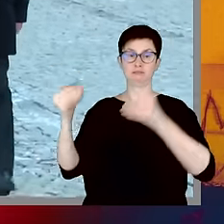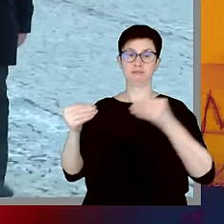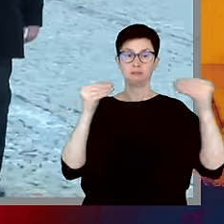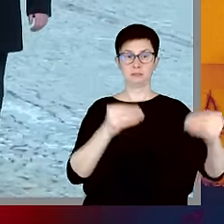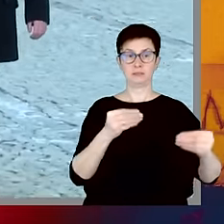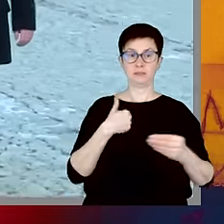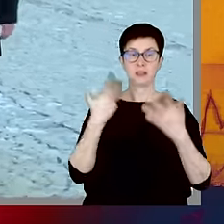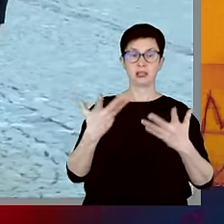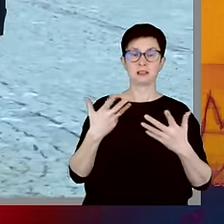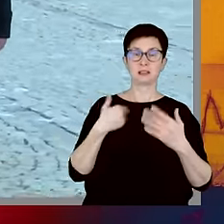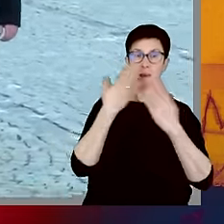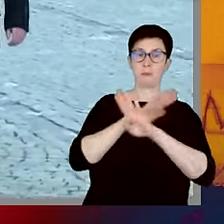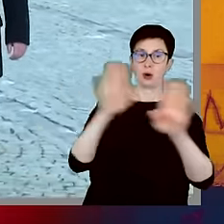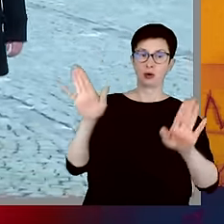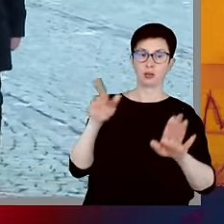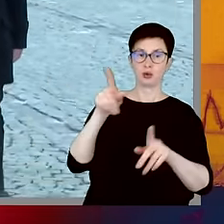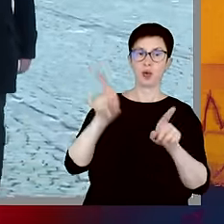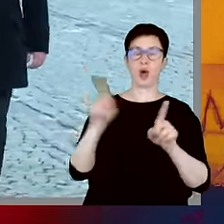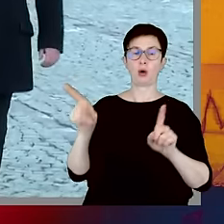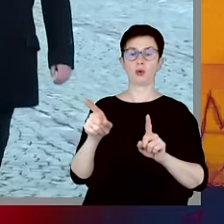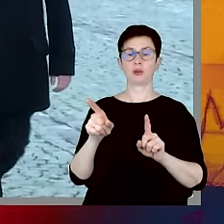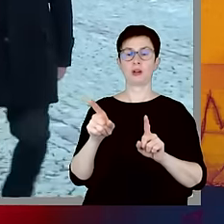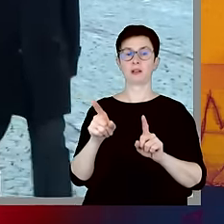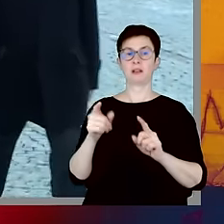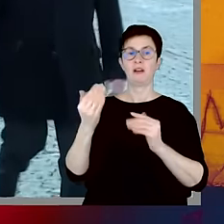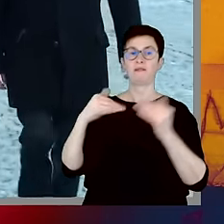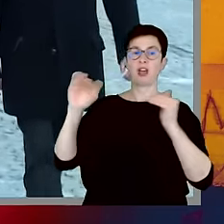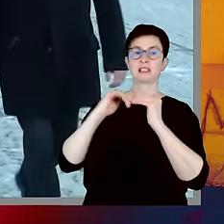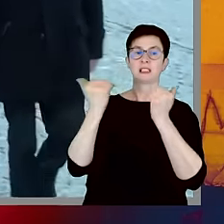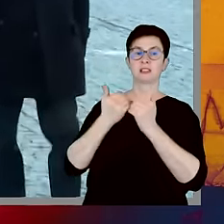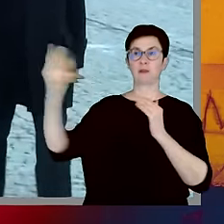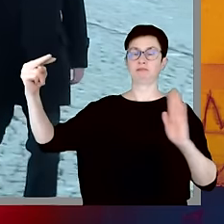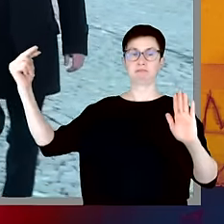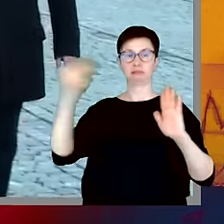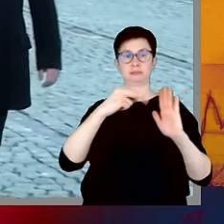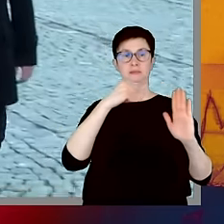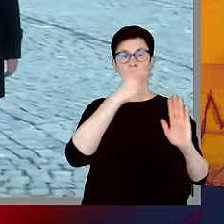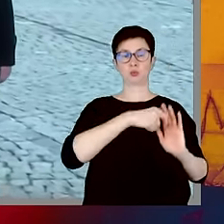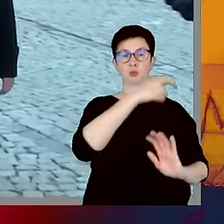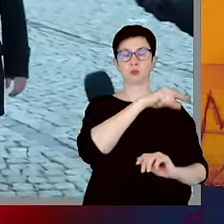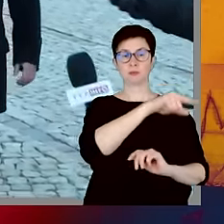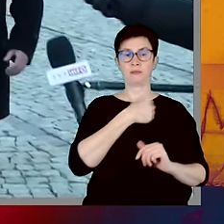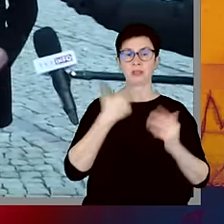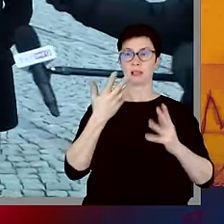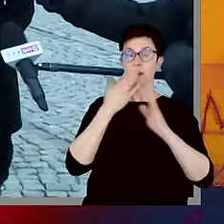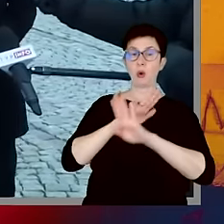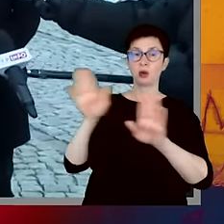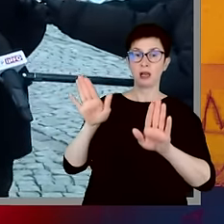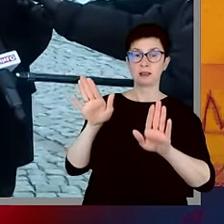uzmysłowić, bo to akurat jest naprzeciwko większości sejmowej, są ich miejsca, żeby uzmysłowić